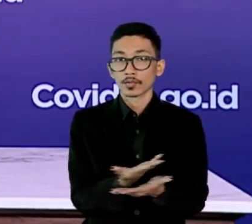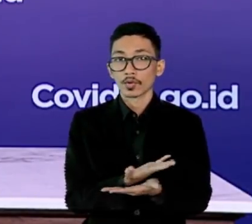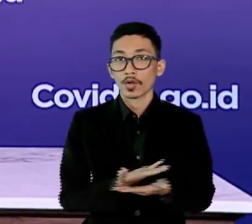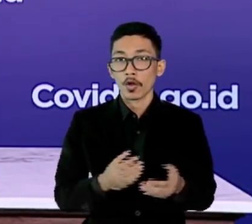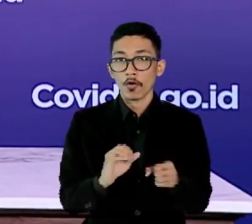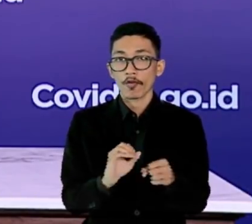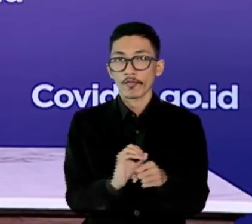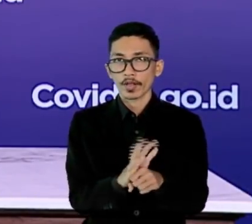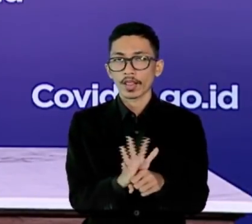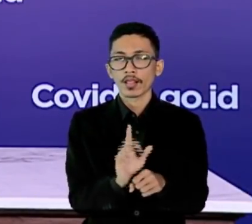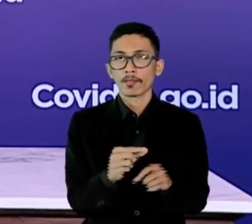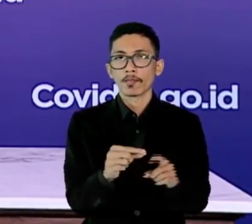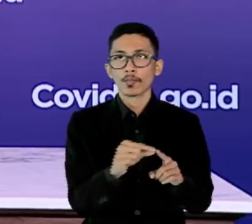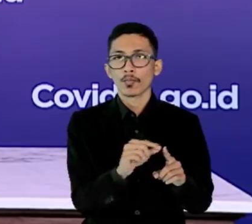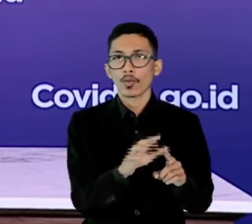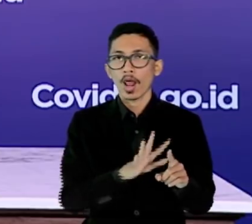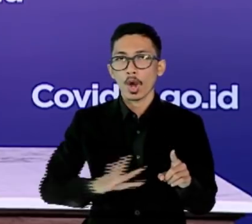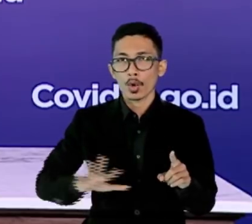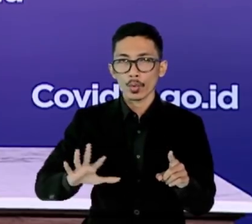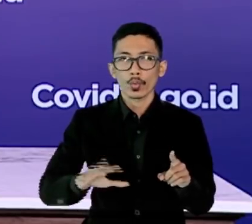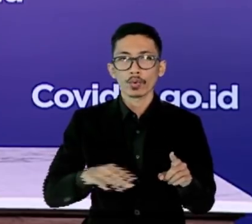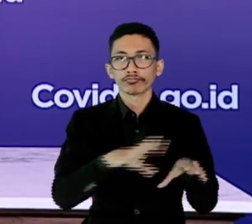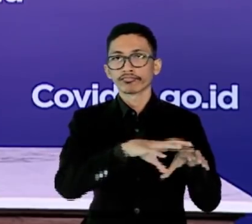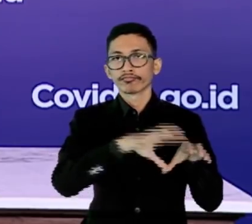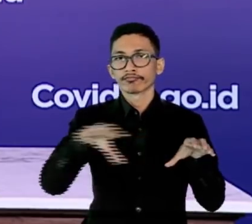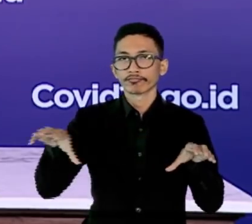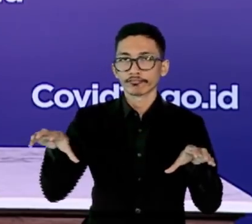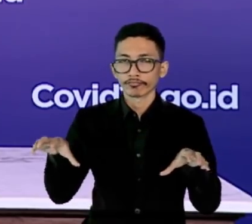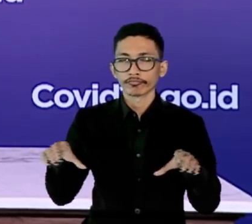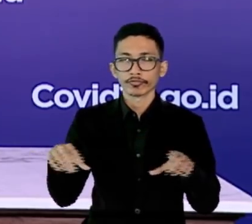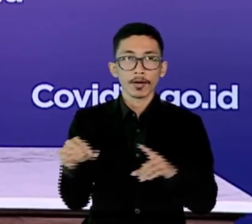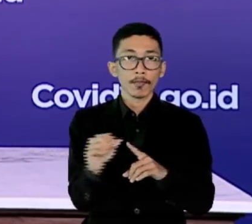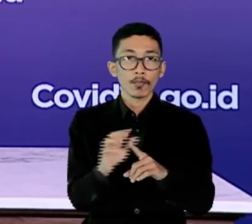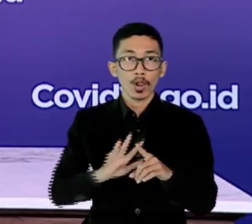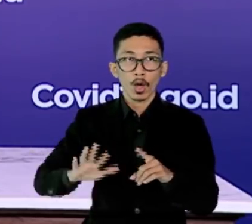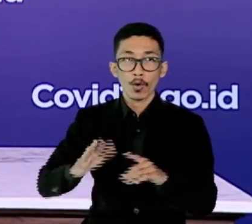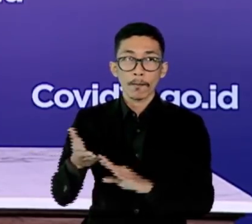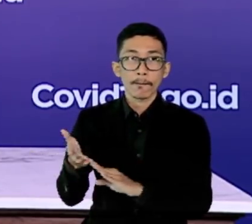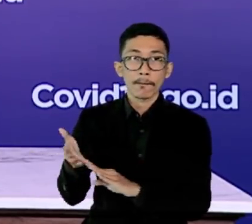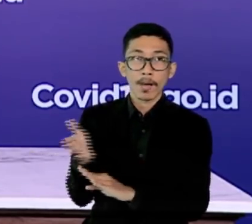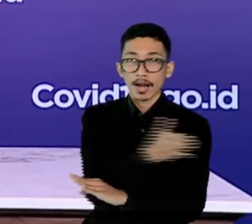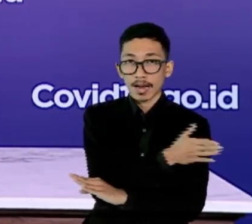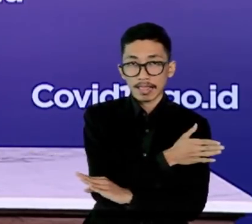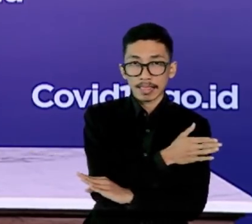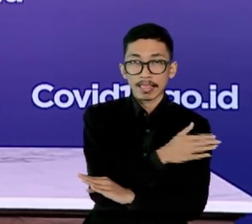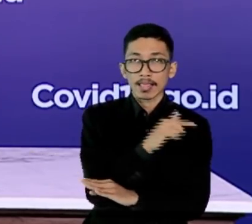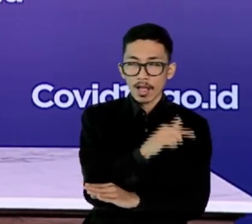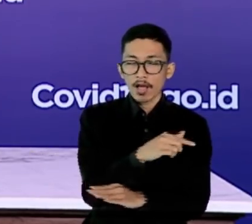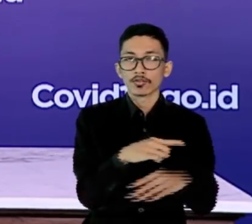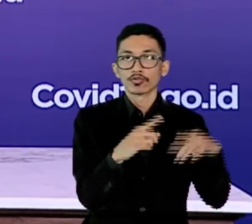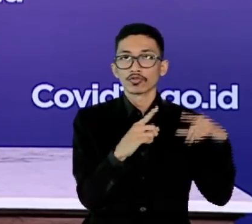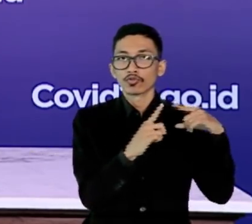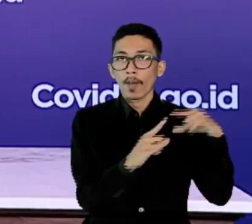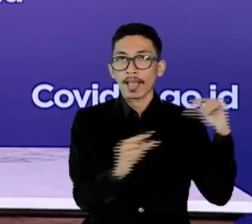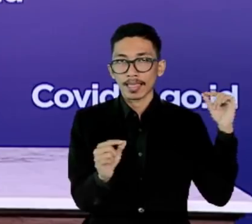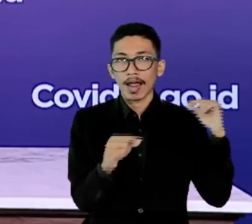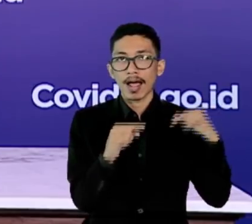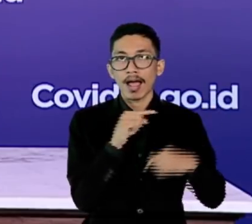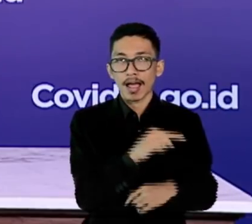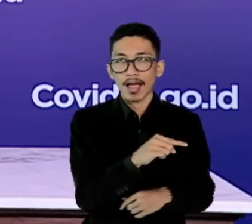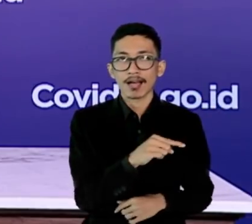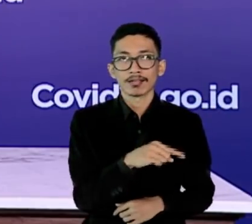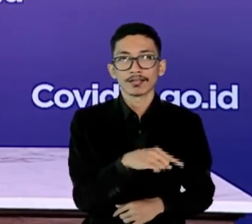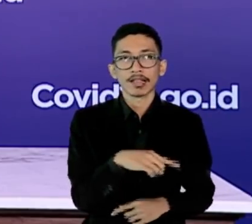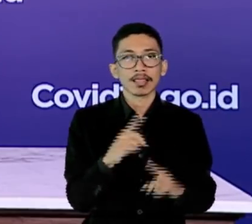pada kondisi per pulau. Pertama, pada pulau paling barat di Indonesia yaitu Sumatera. Per